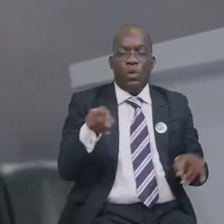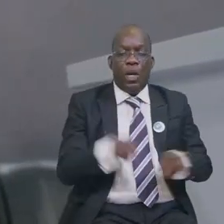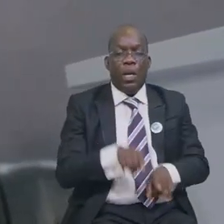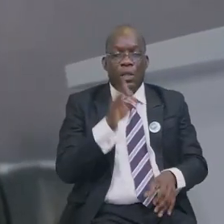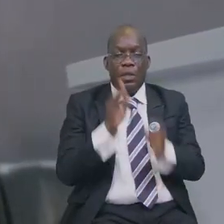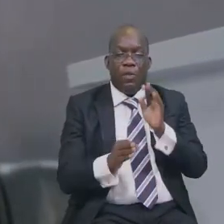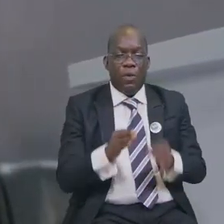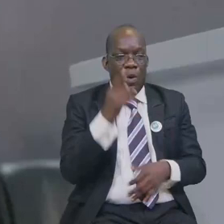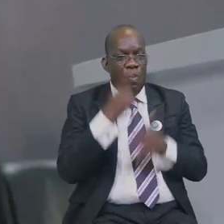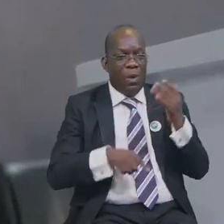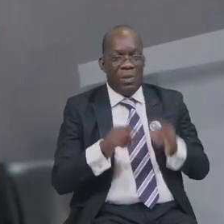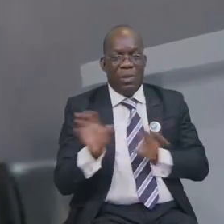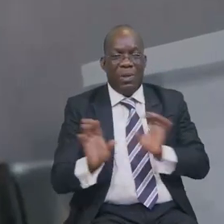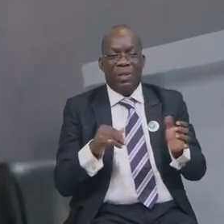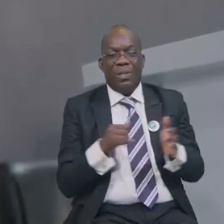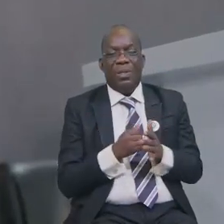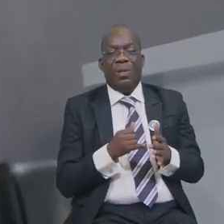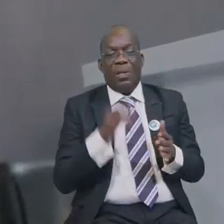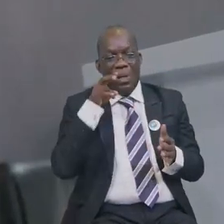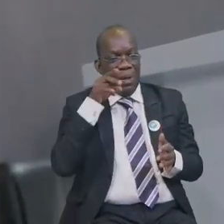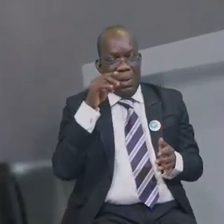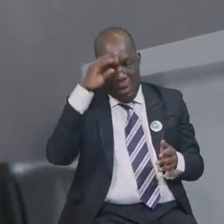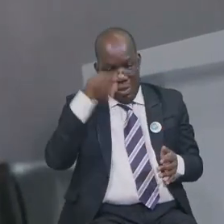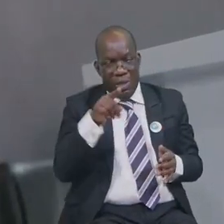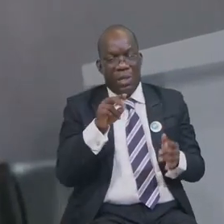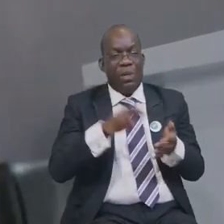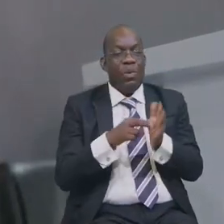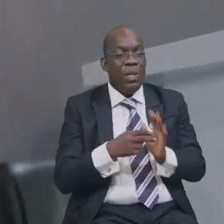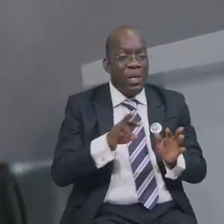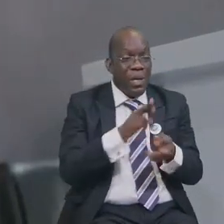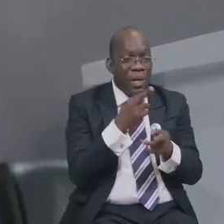parle-t-il même? La repentance, dans ces temps modernes,